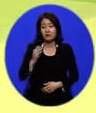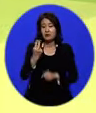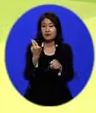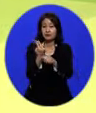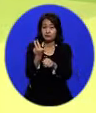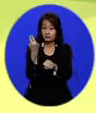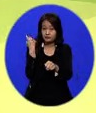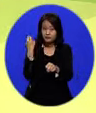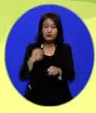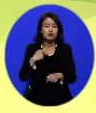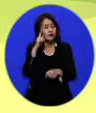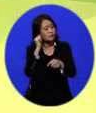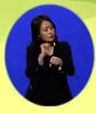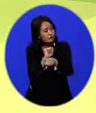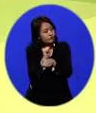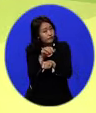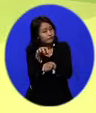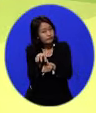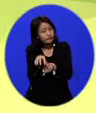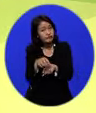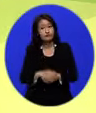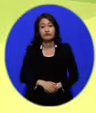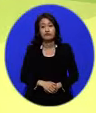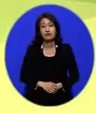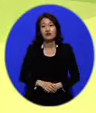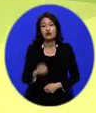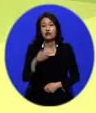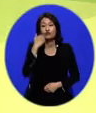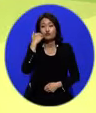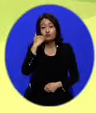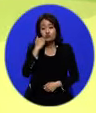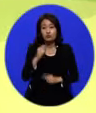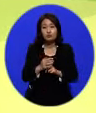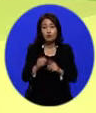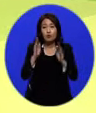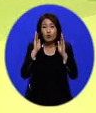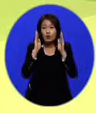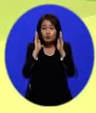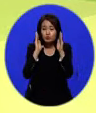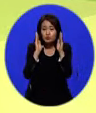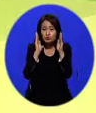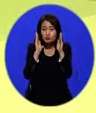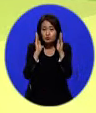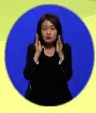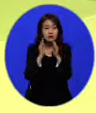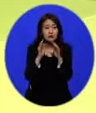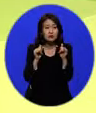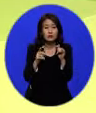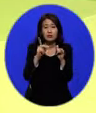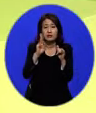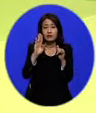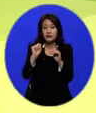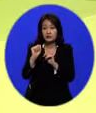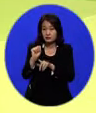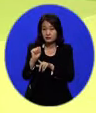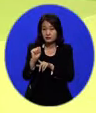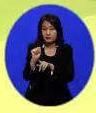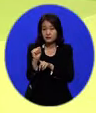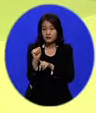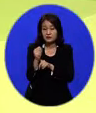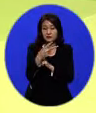2년 전에 저희 연구소에 힐 마골리시라고 공부하는 그 인간인가? KBS에서 나온